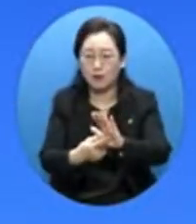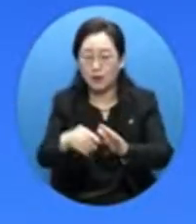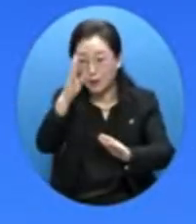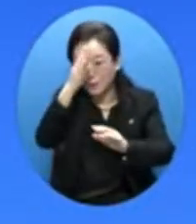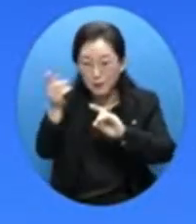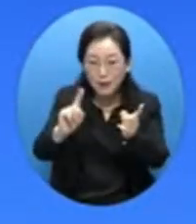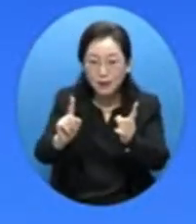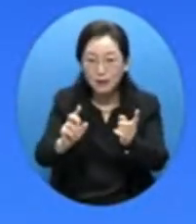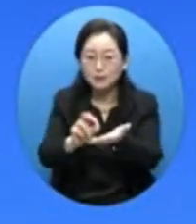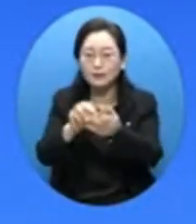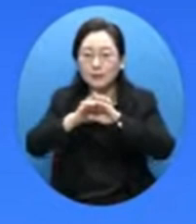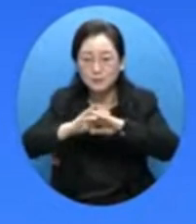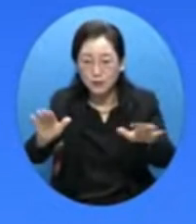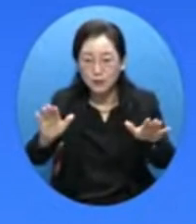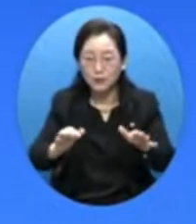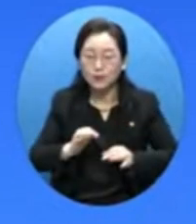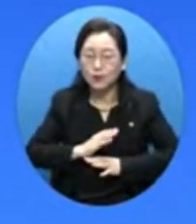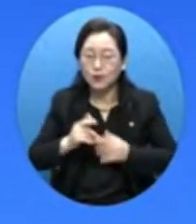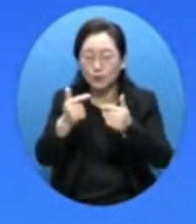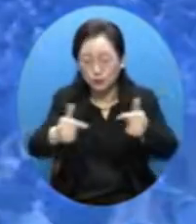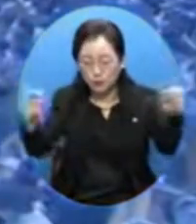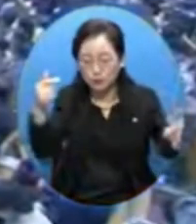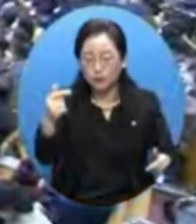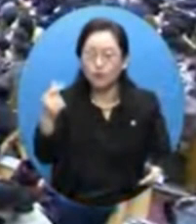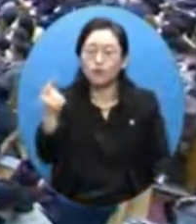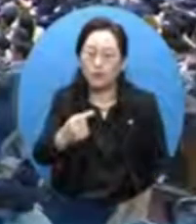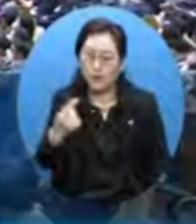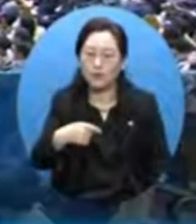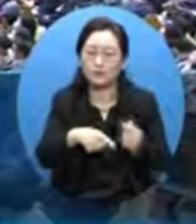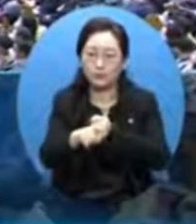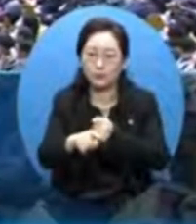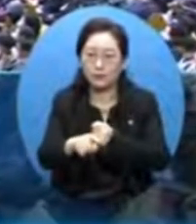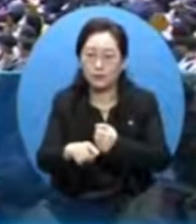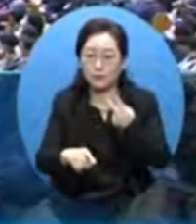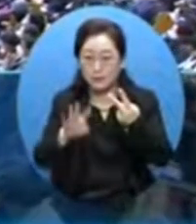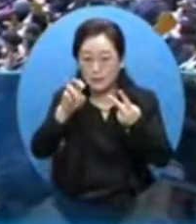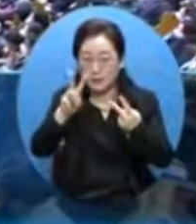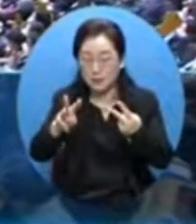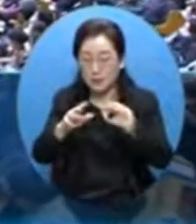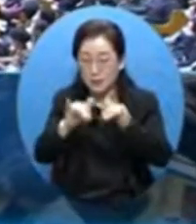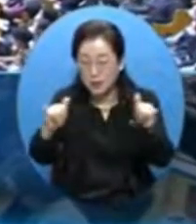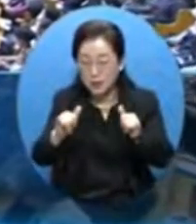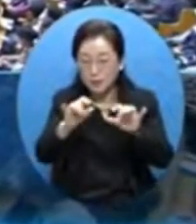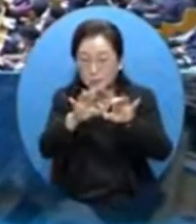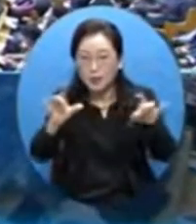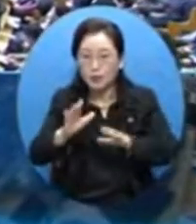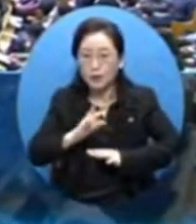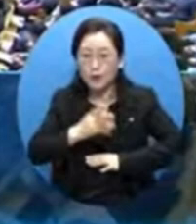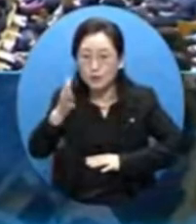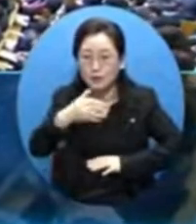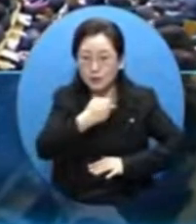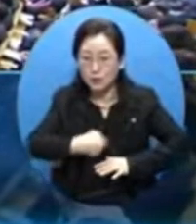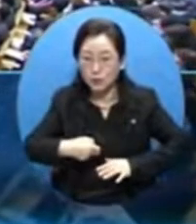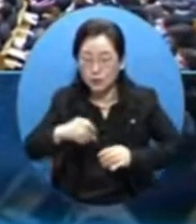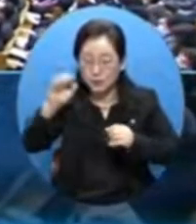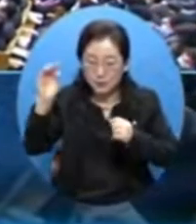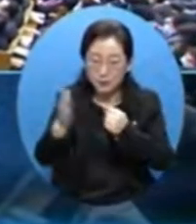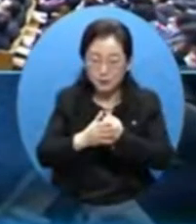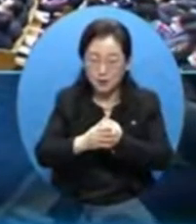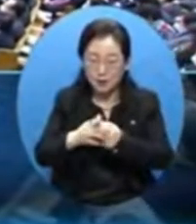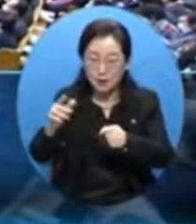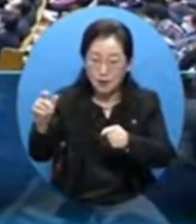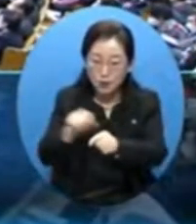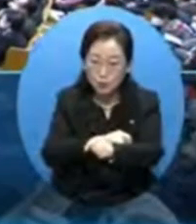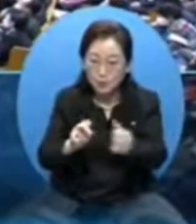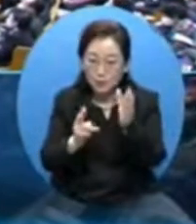고침받고 문제 해결되고 놀라운 풍이 다가온 것입니다. 2장 43절에 사람마다 두려워하는데 사도들로 말미암아 기사 표적이 많이